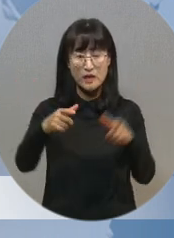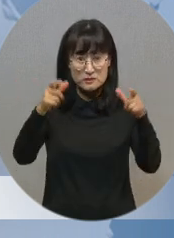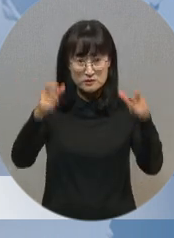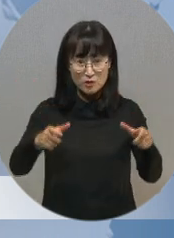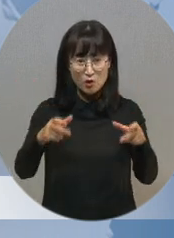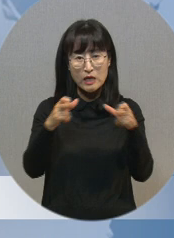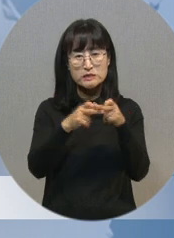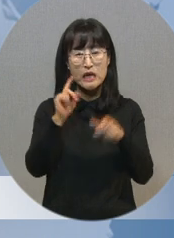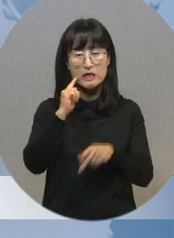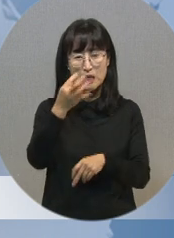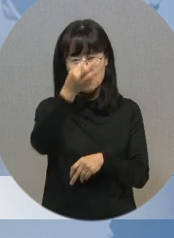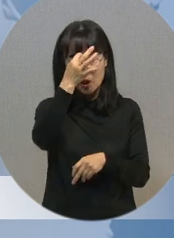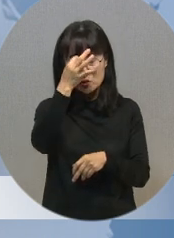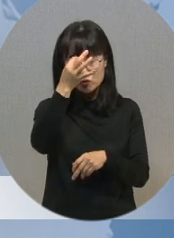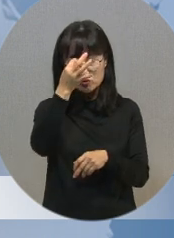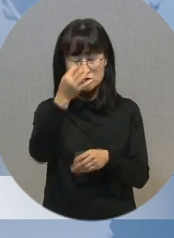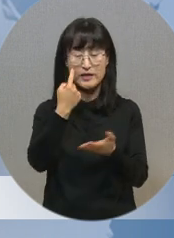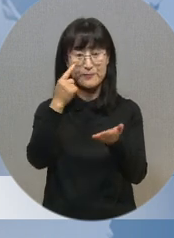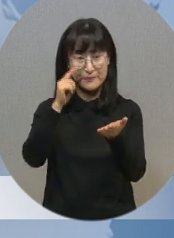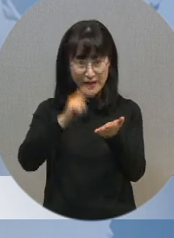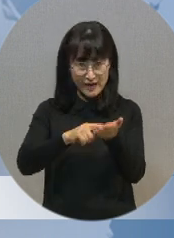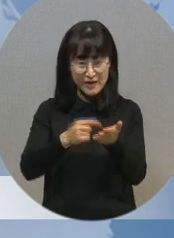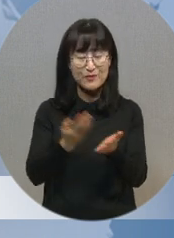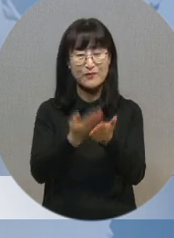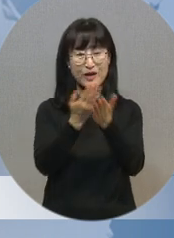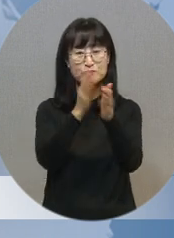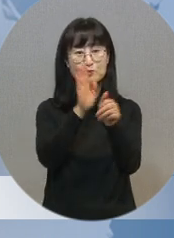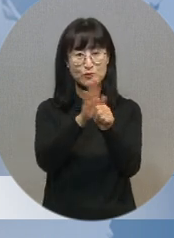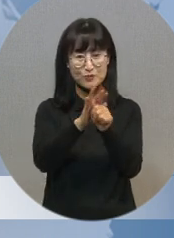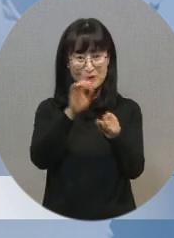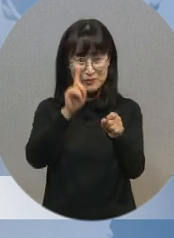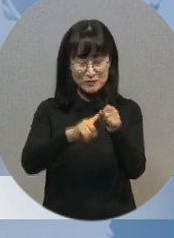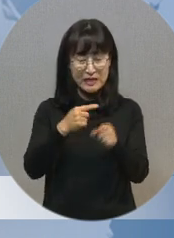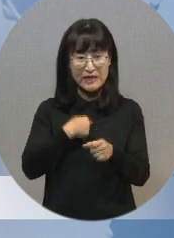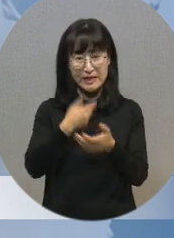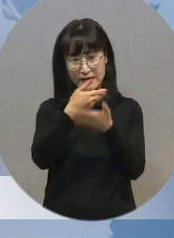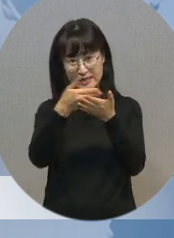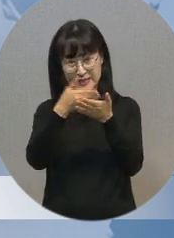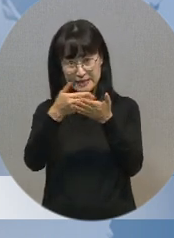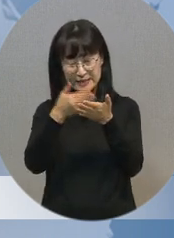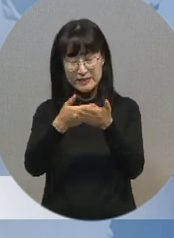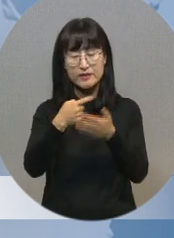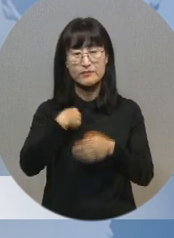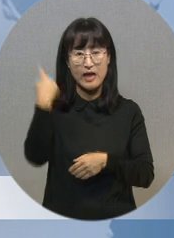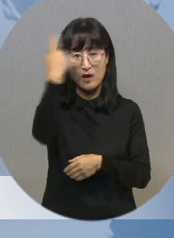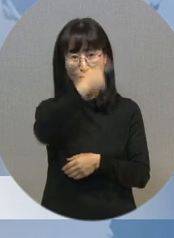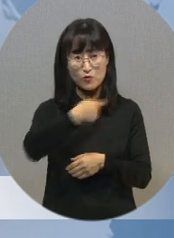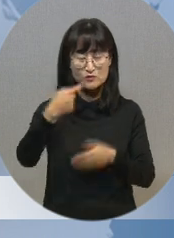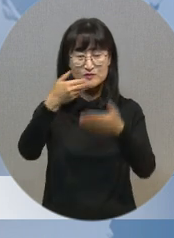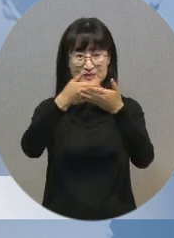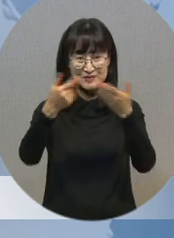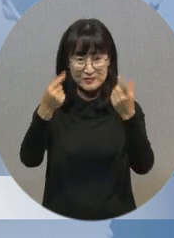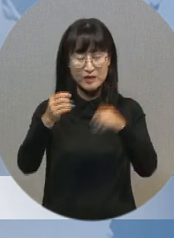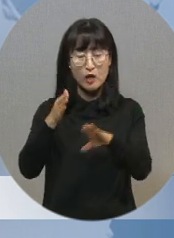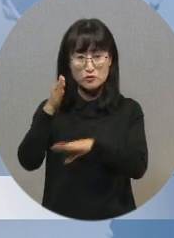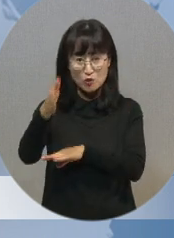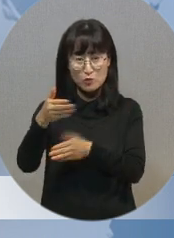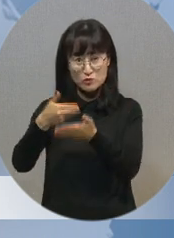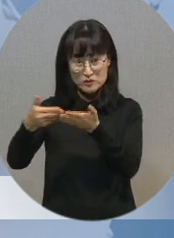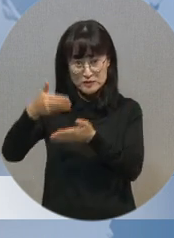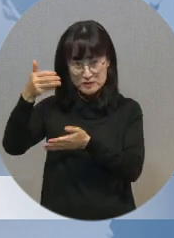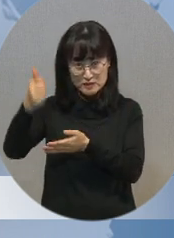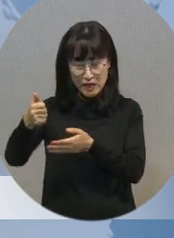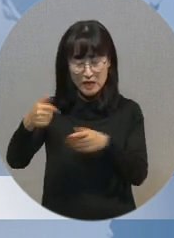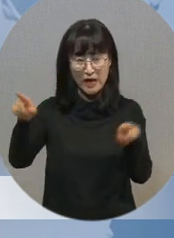장애 예술인 발굴을 목표로 진행한 내가 그린 나의 초상화 전시회인데요. 전문 작가와 협업해 여러 날을